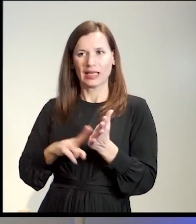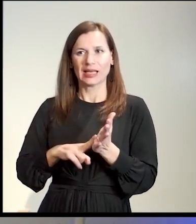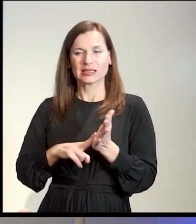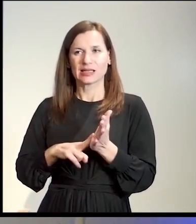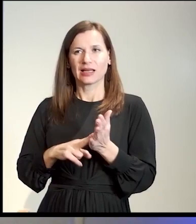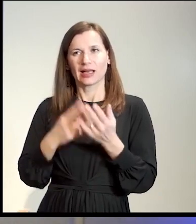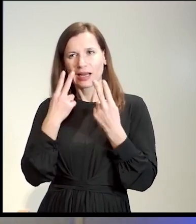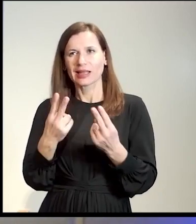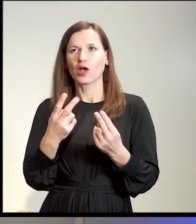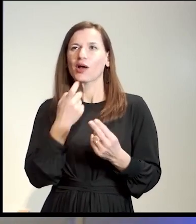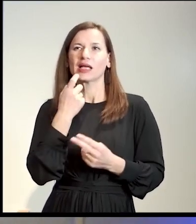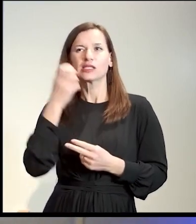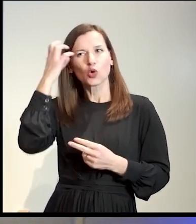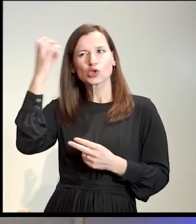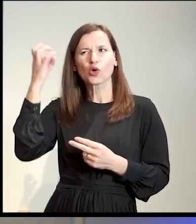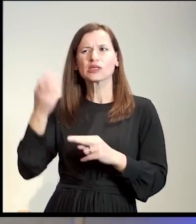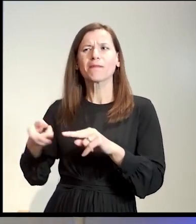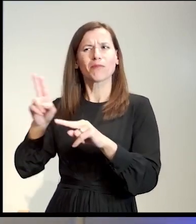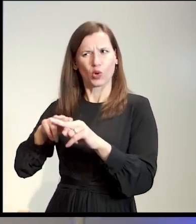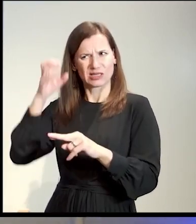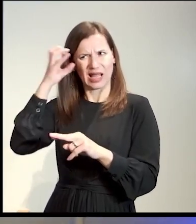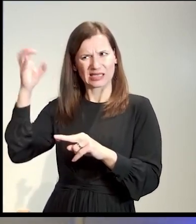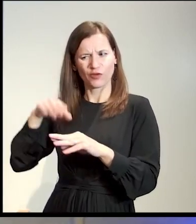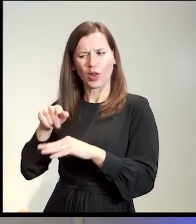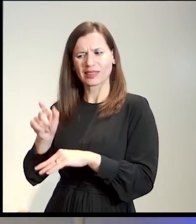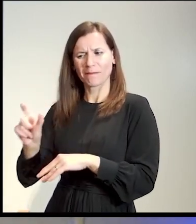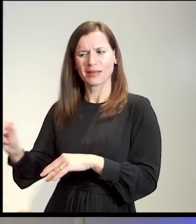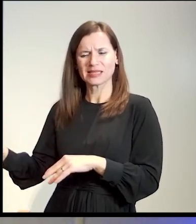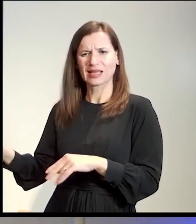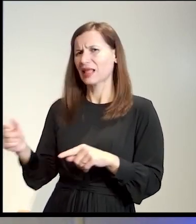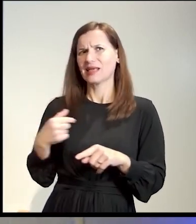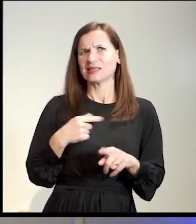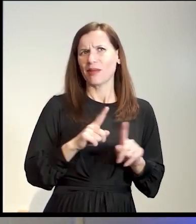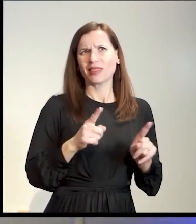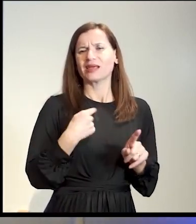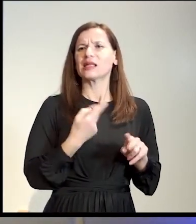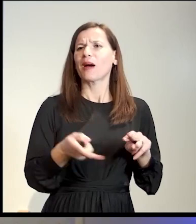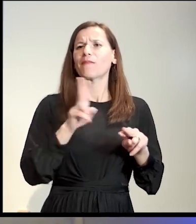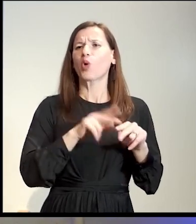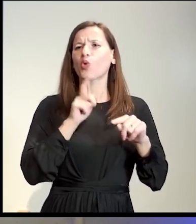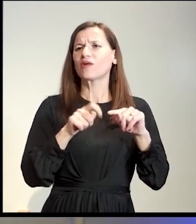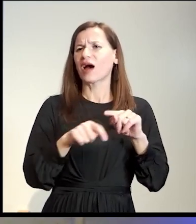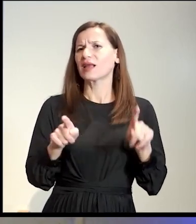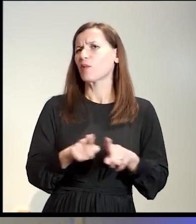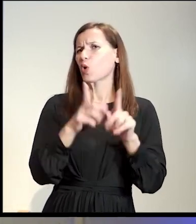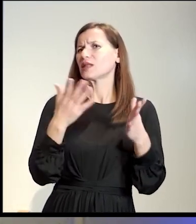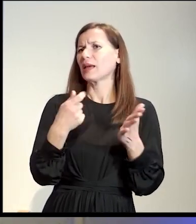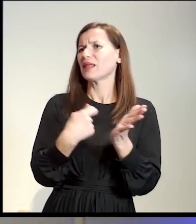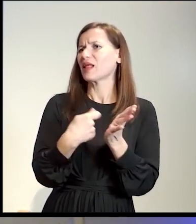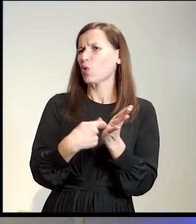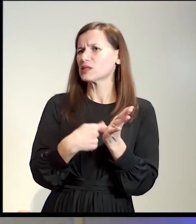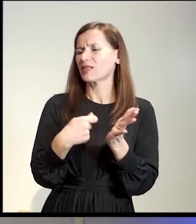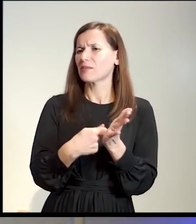jezikoslovci predvsej bolj znanstveno na te besede. Jaz se pa z njimi nekako res okvarjam kot z nekimi takimi dragocenimi dragulji